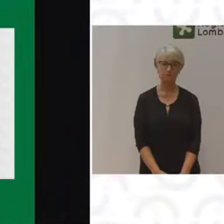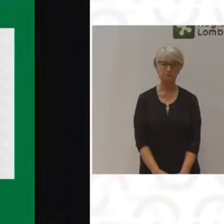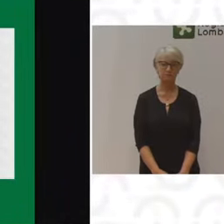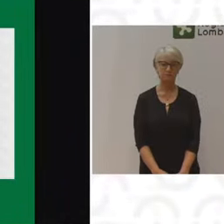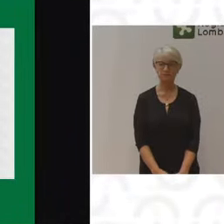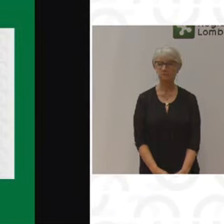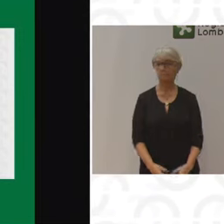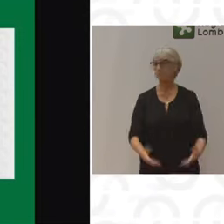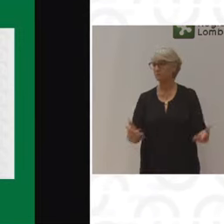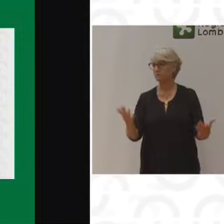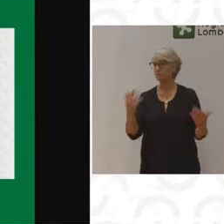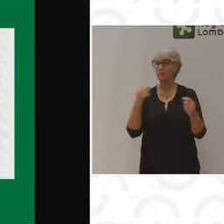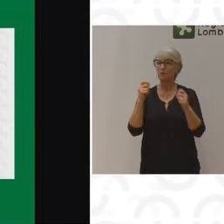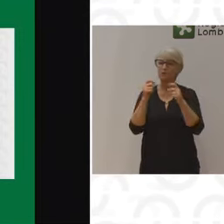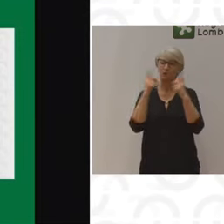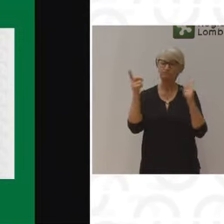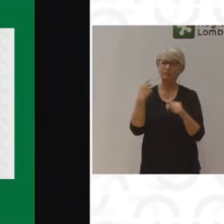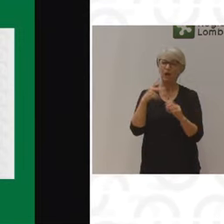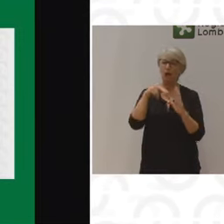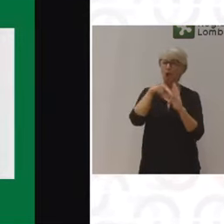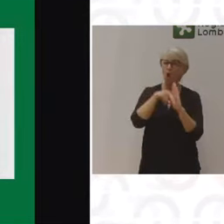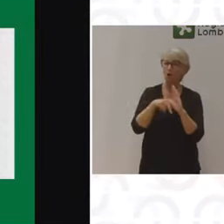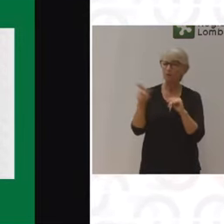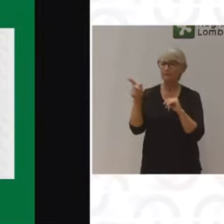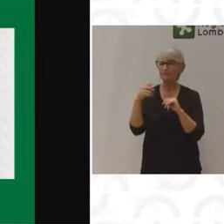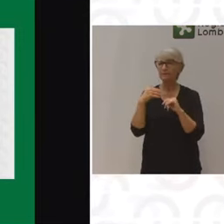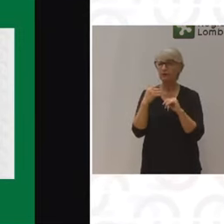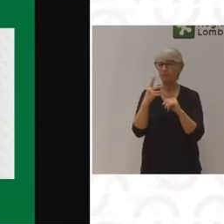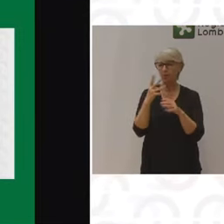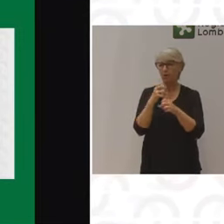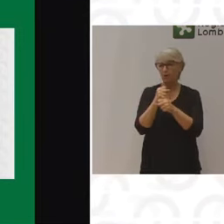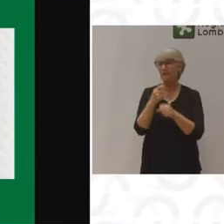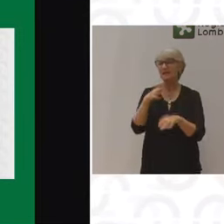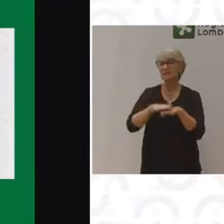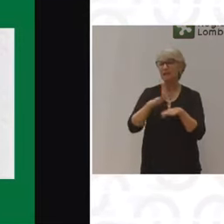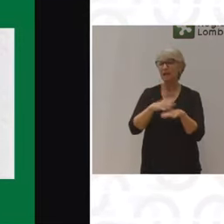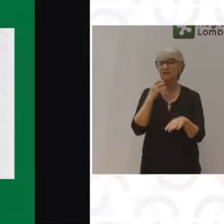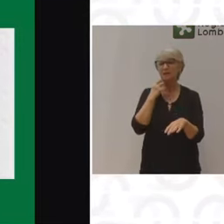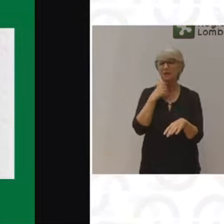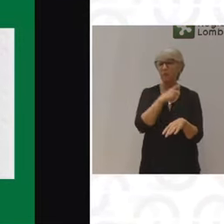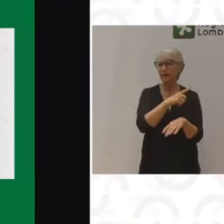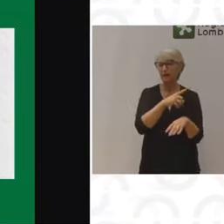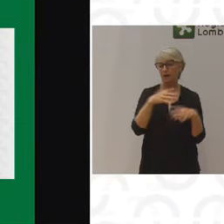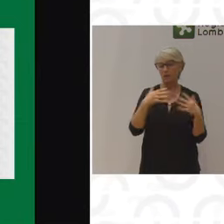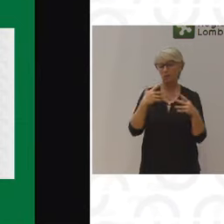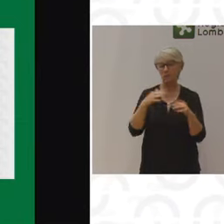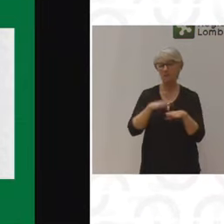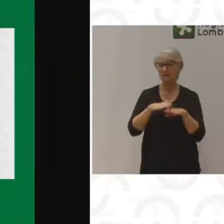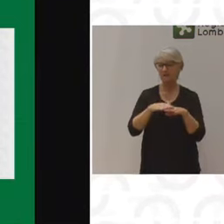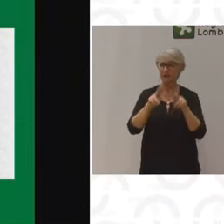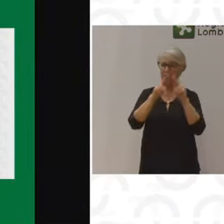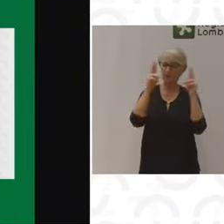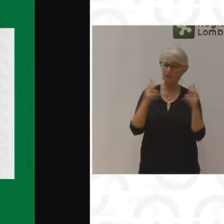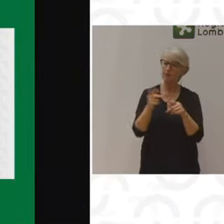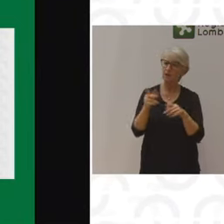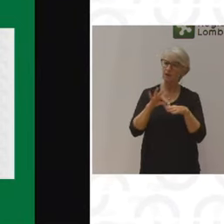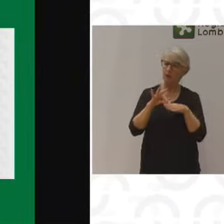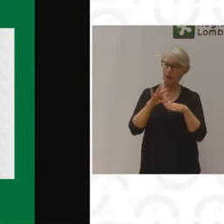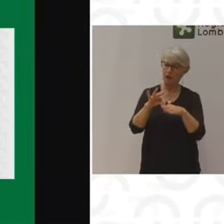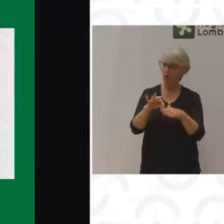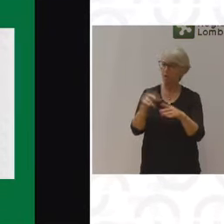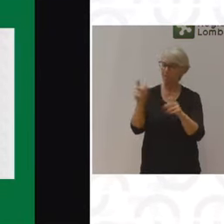Chiaramente un video più normativo, più difficile da sintetizzare, poi anche qui però nell'esperienza di Bergamo c'è un'esperienza concreta raccontata che accompagna il video,